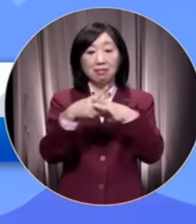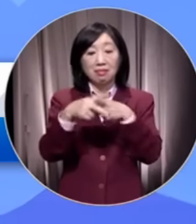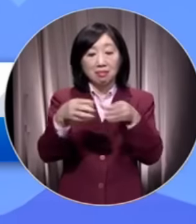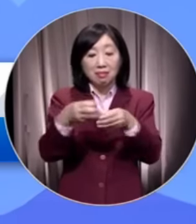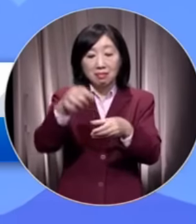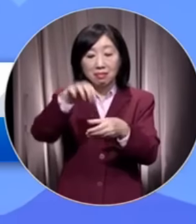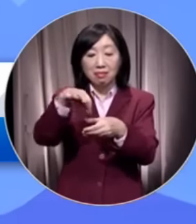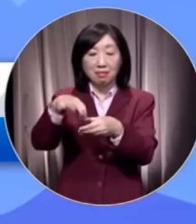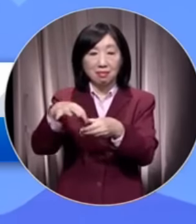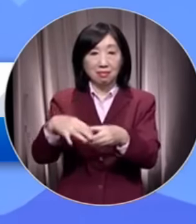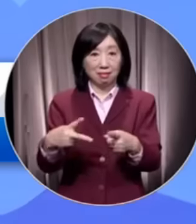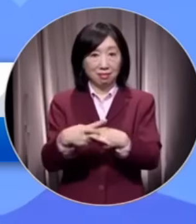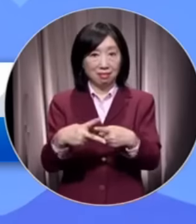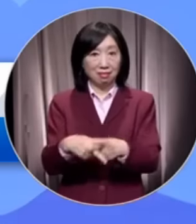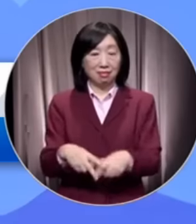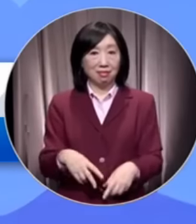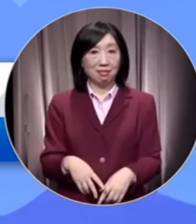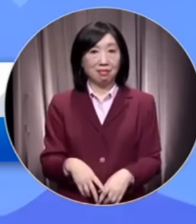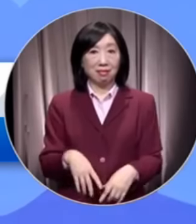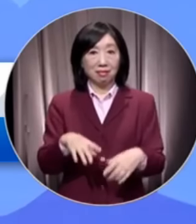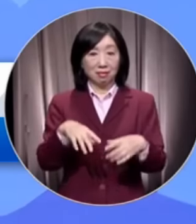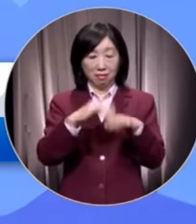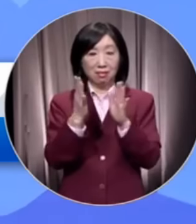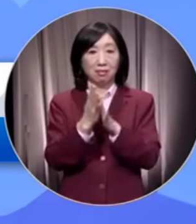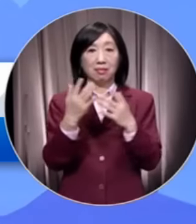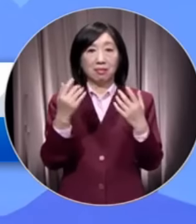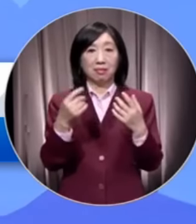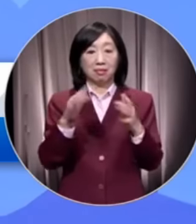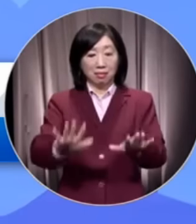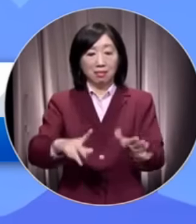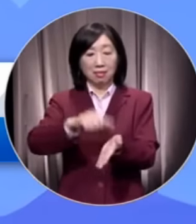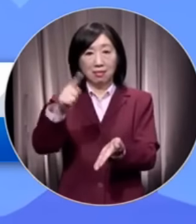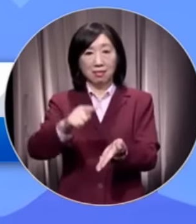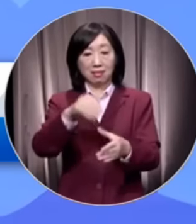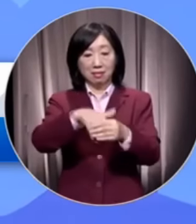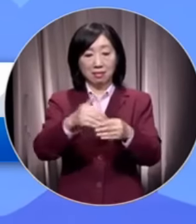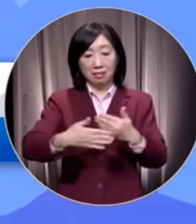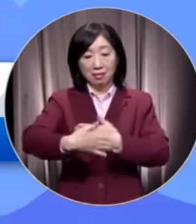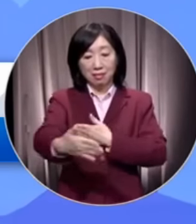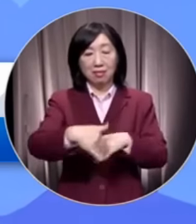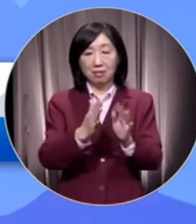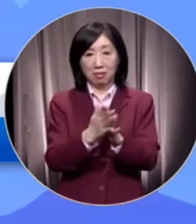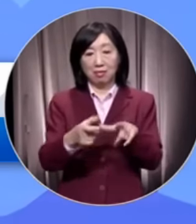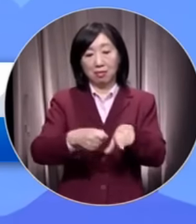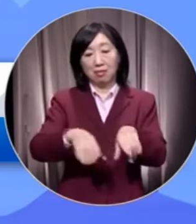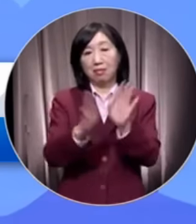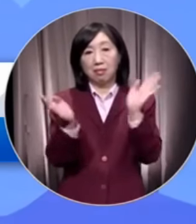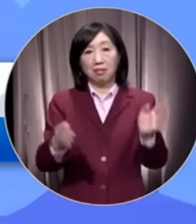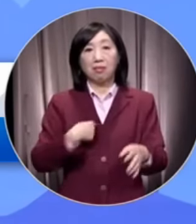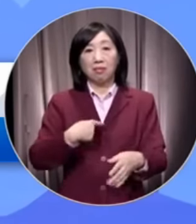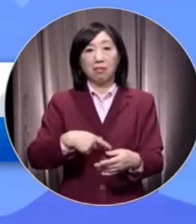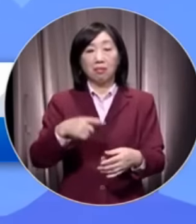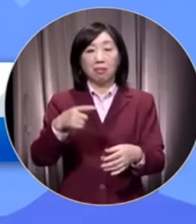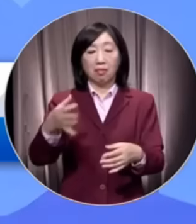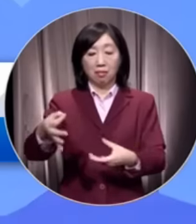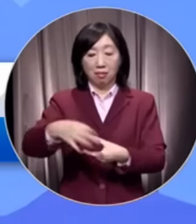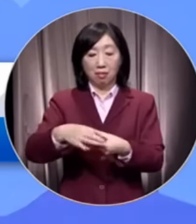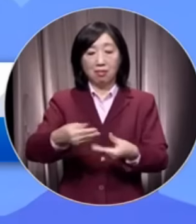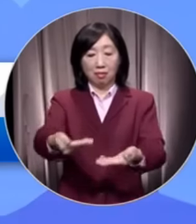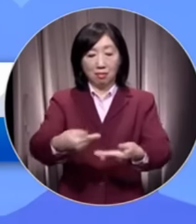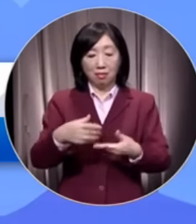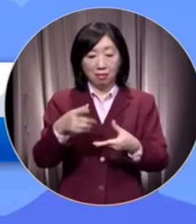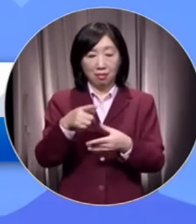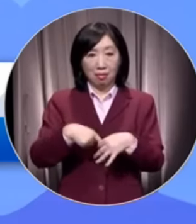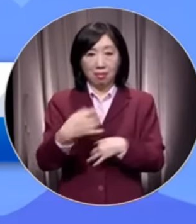款，而且我们都有公开，尤其是在这一次的选举的过程中，所有我们的收入，所有我们的支出都